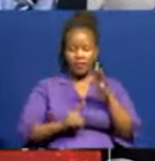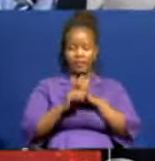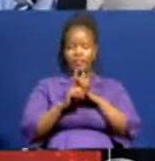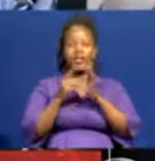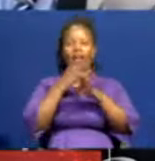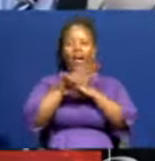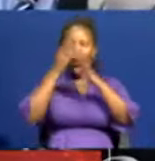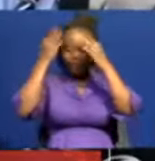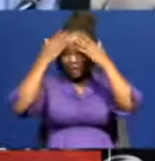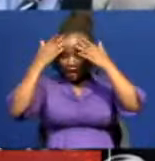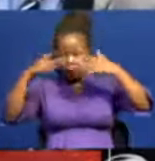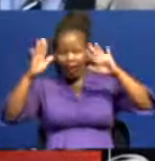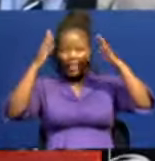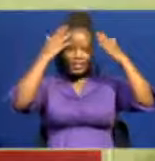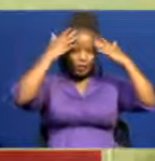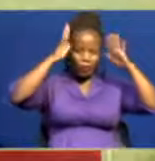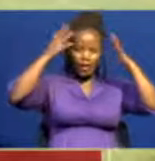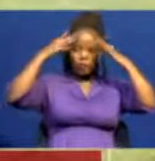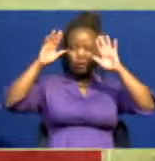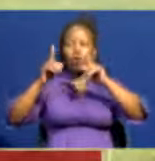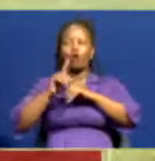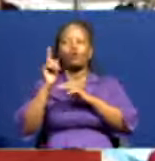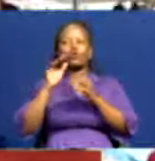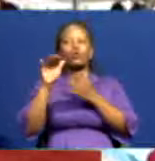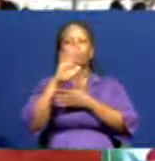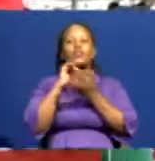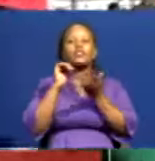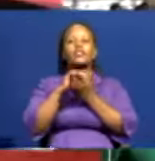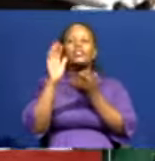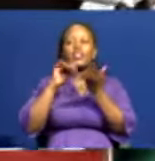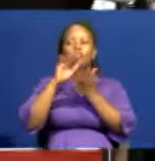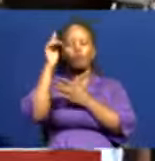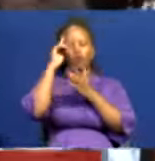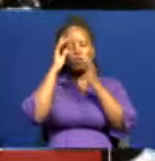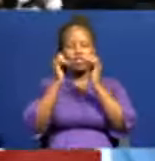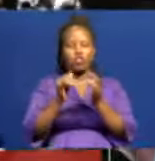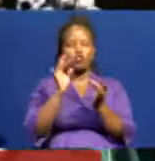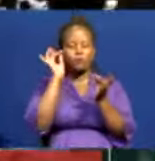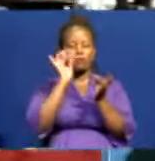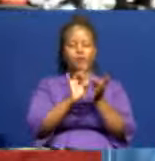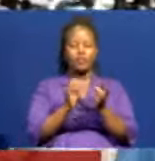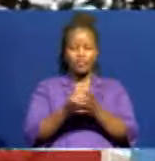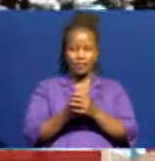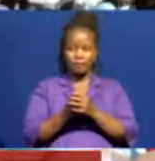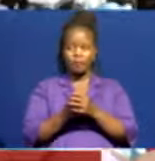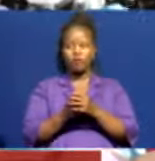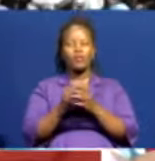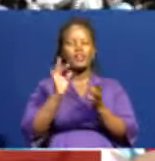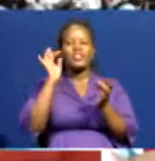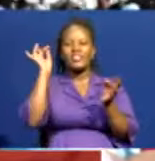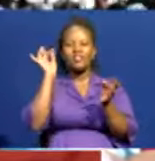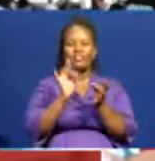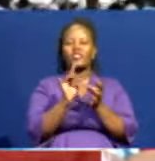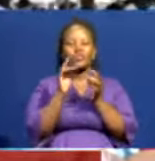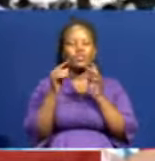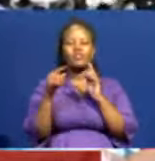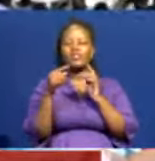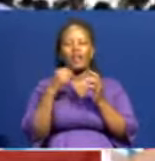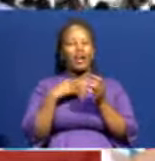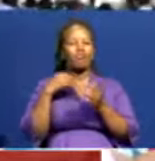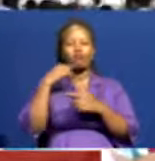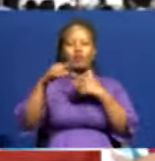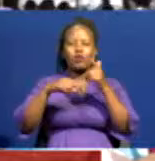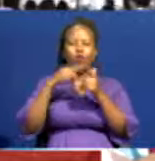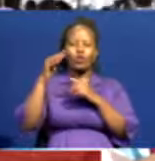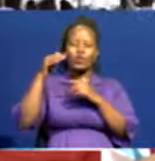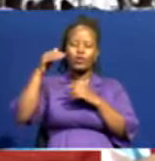za uhamasisho na ongezeko la vituo vya upimaji. New infections are becoming less and less and less. This is a